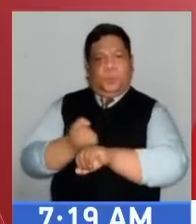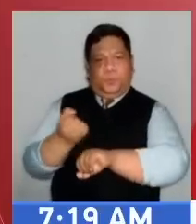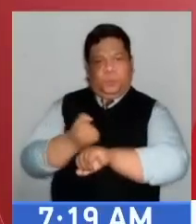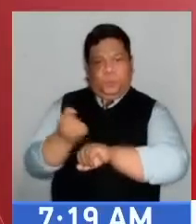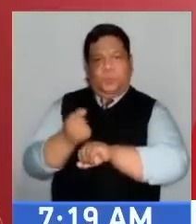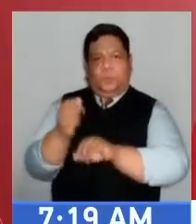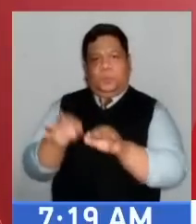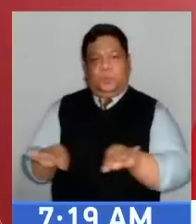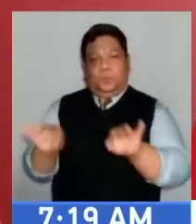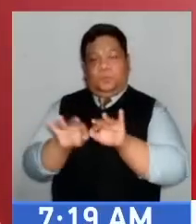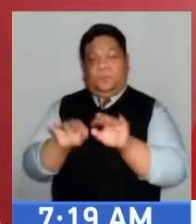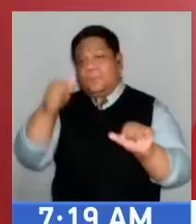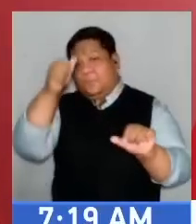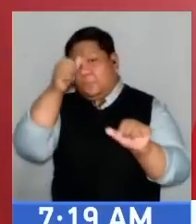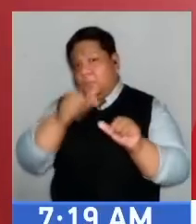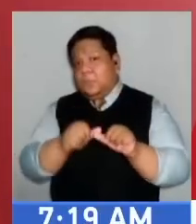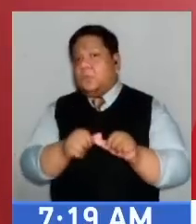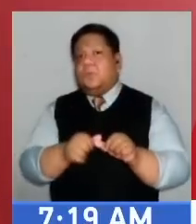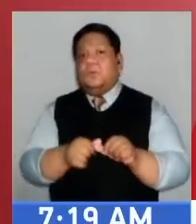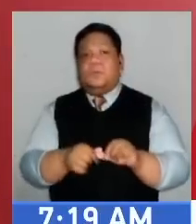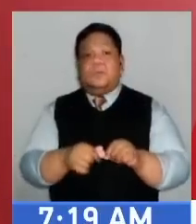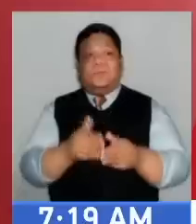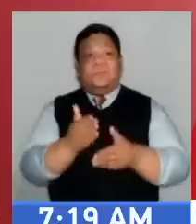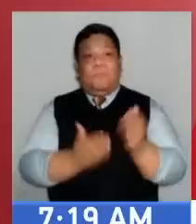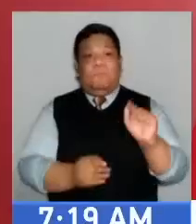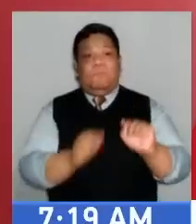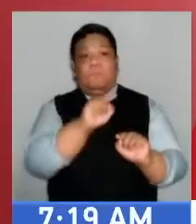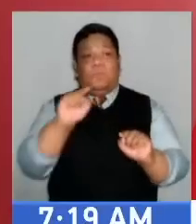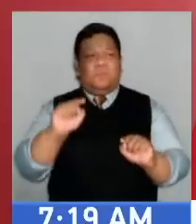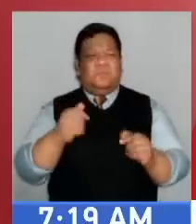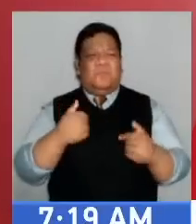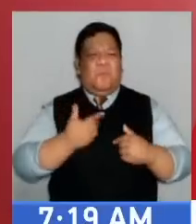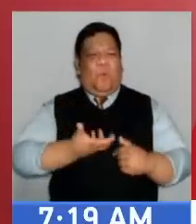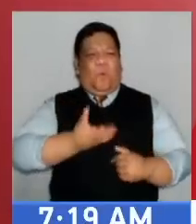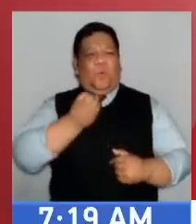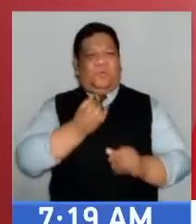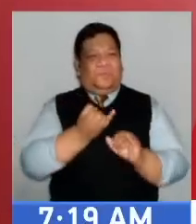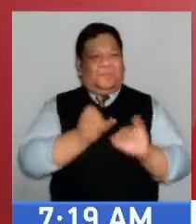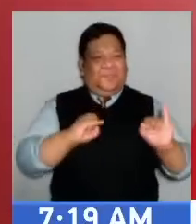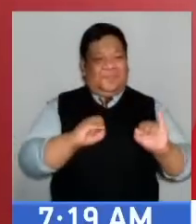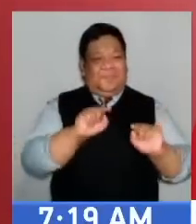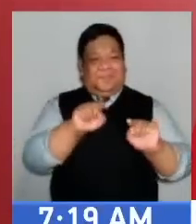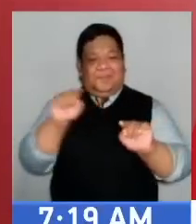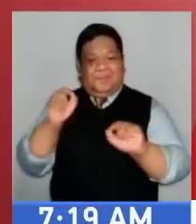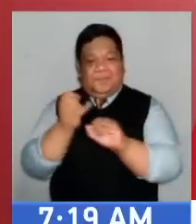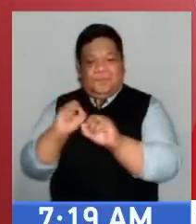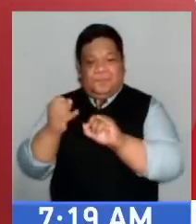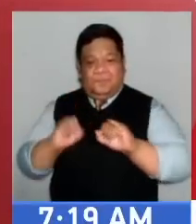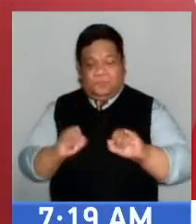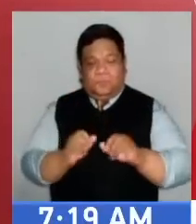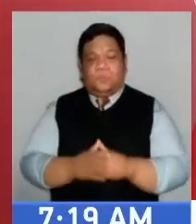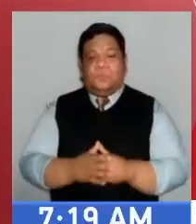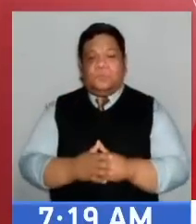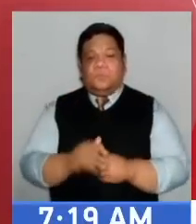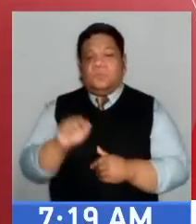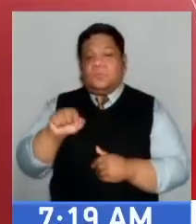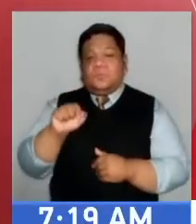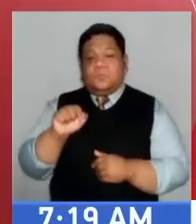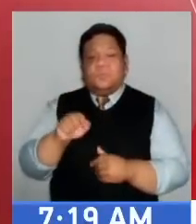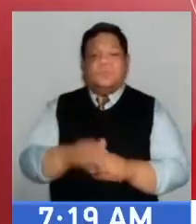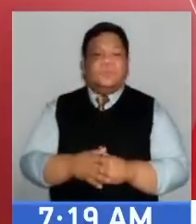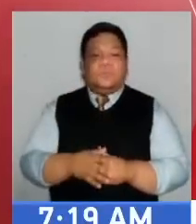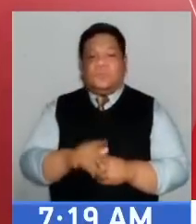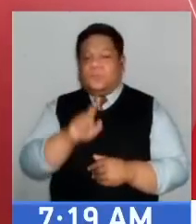is individual at isa sa objective ng ating modernization ay magkaroon ng sustainable operation sa isang ruta na kung saan